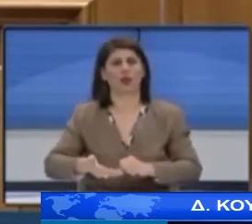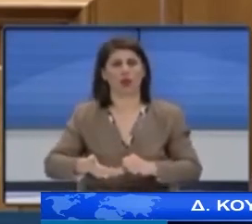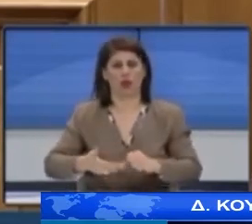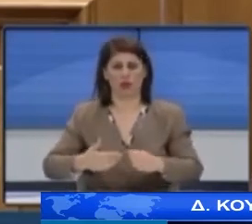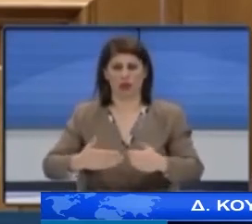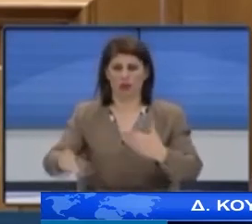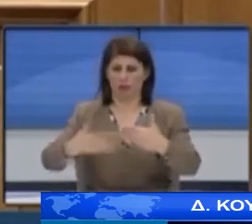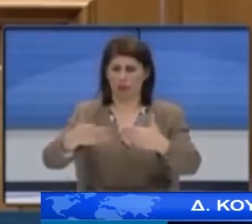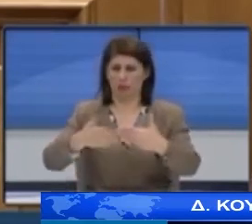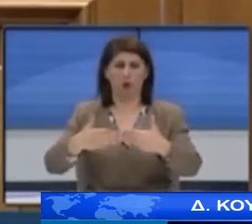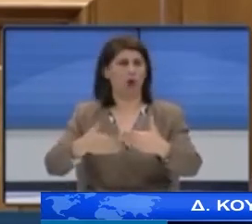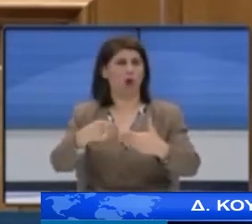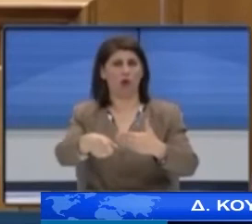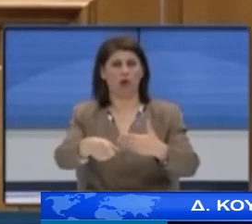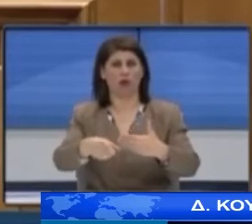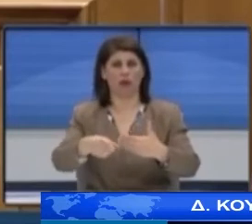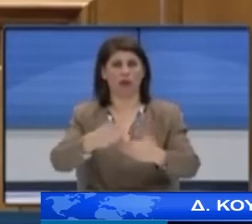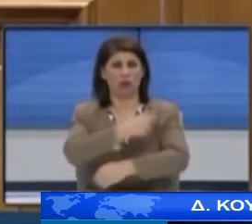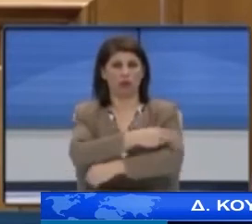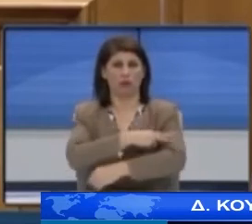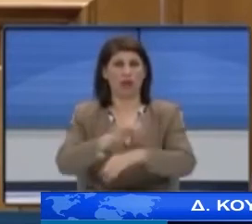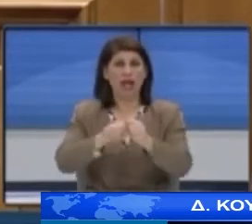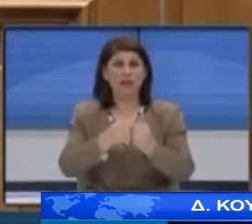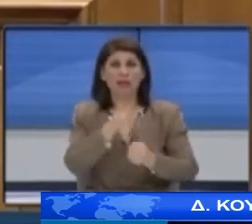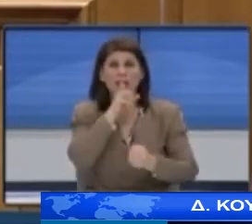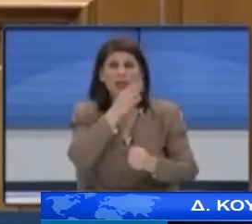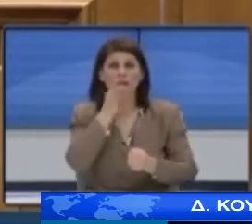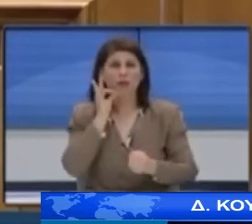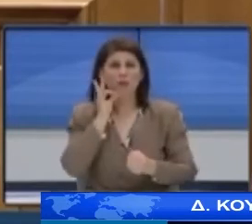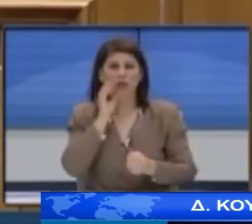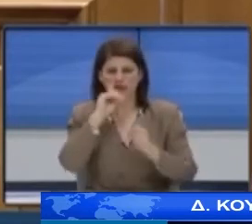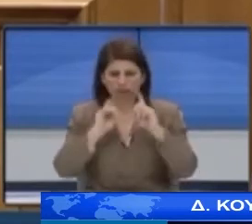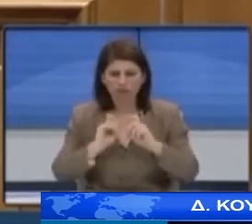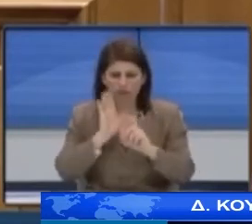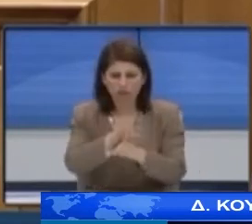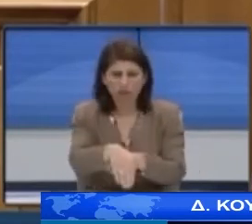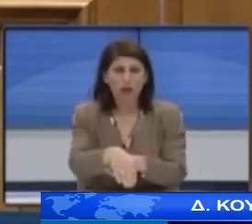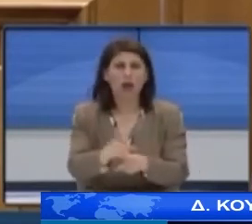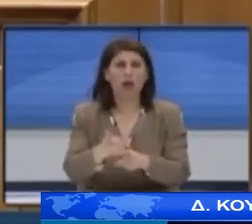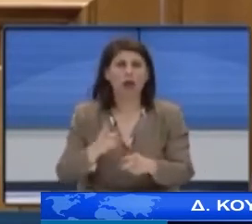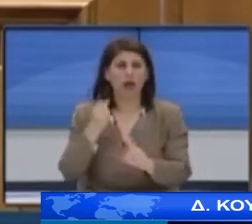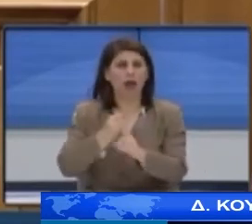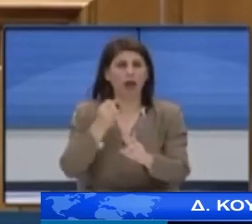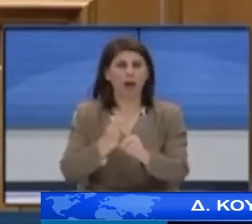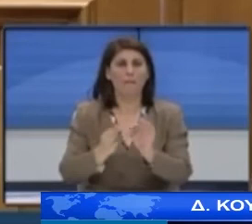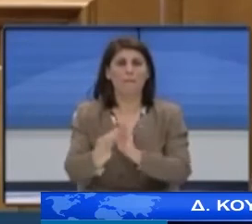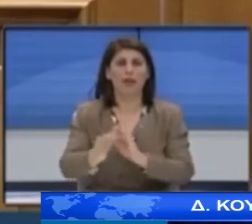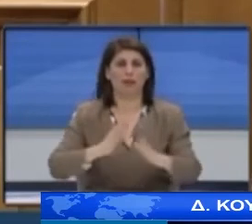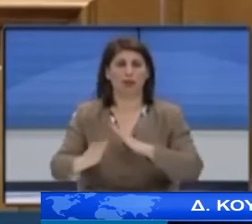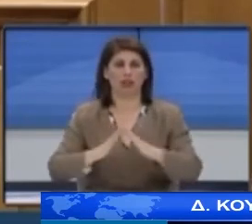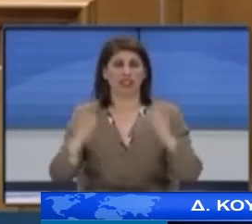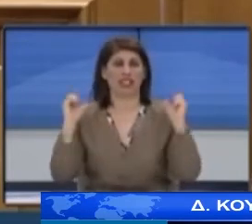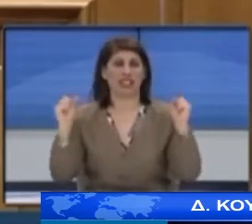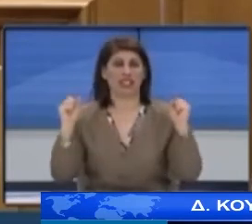των νοσοκομείων, έσπαγαν τη σιωπή που θέλατε να επιβάλλετε και διεκδικούσαν μέτρα προστασίας της υγείας του